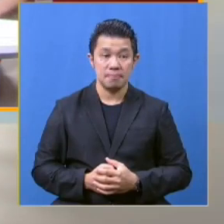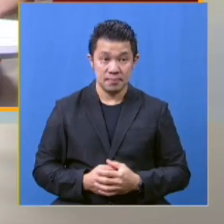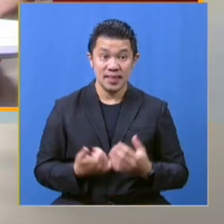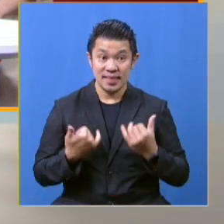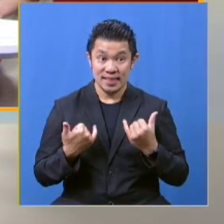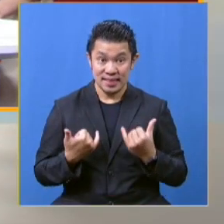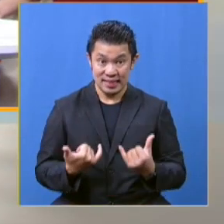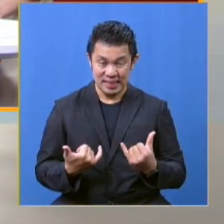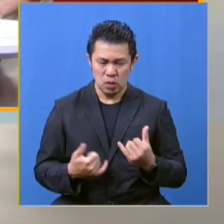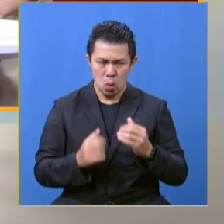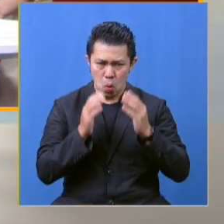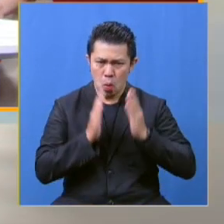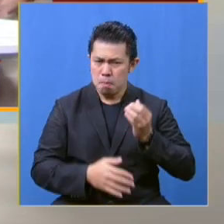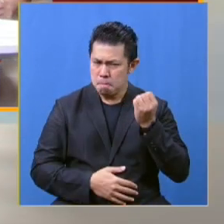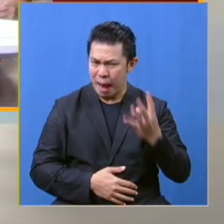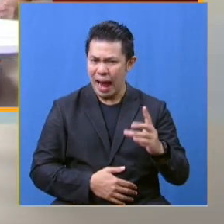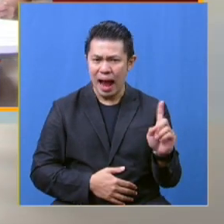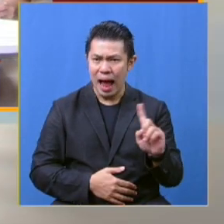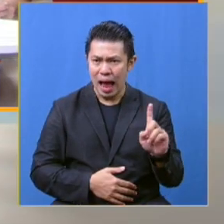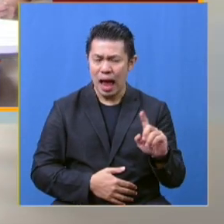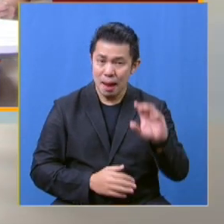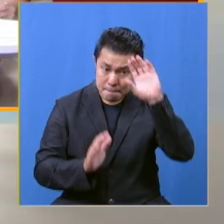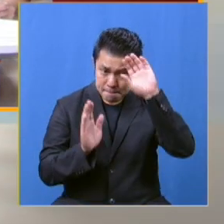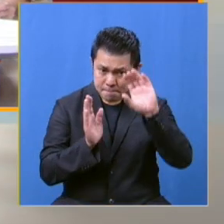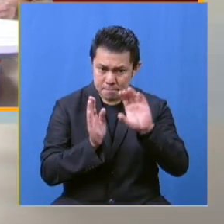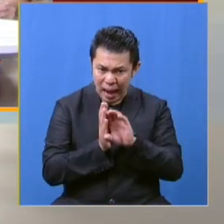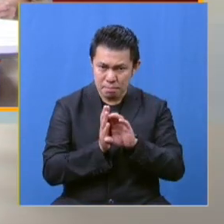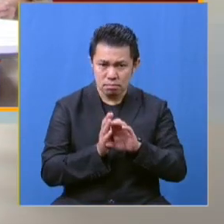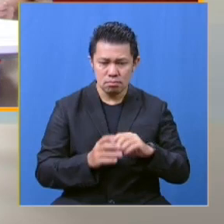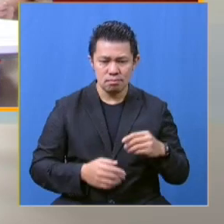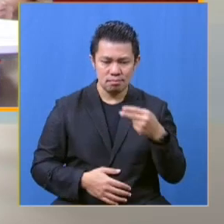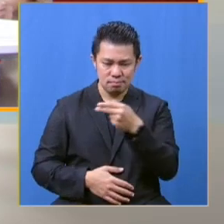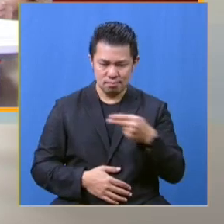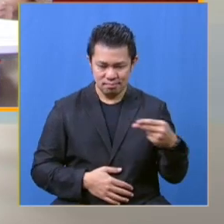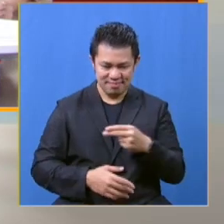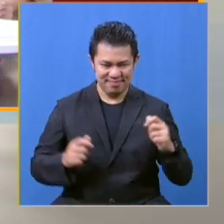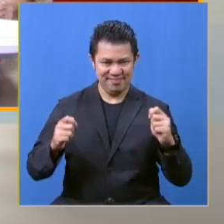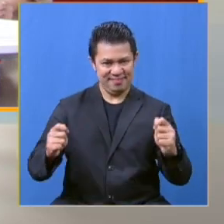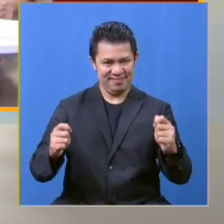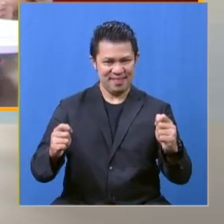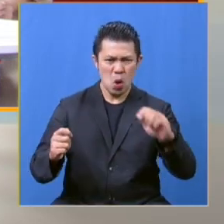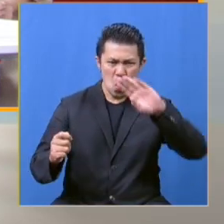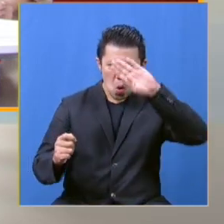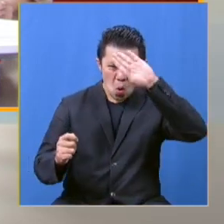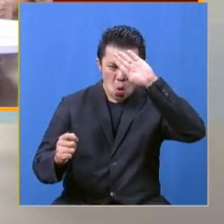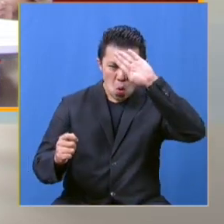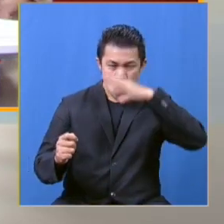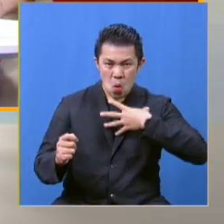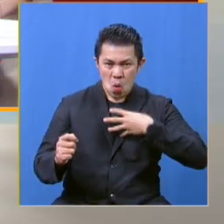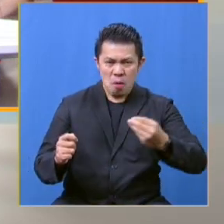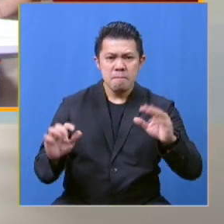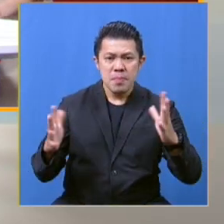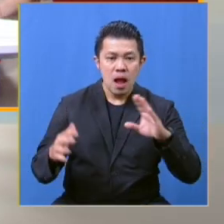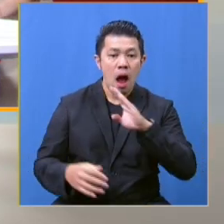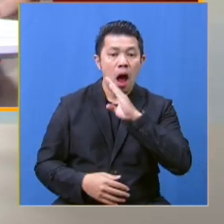นี้หลายคนนะคะก็มีการนำภาพของตัวเองถือป้ายเช่นเดียวกันว่าโรคติดต่อจะไม่ติดต่อถ้